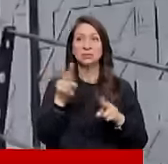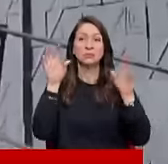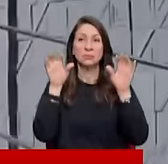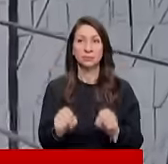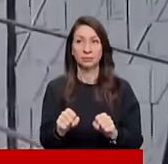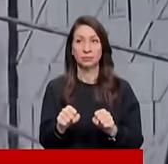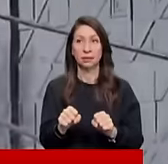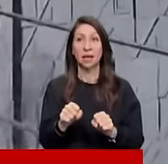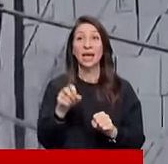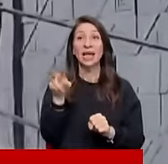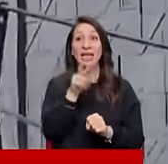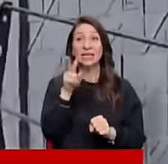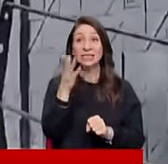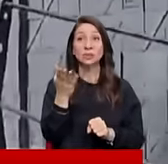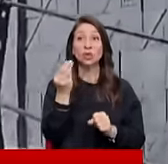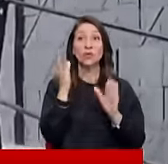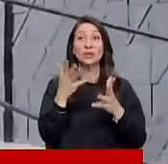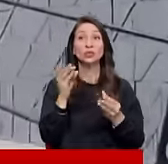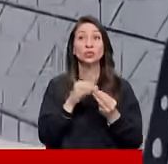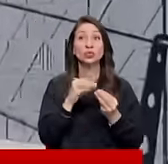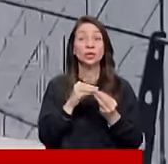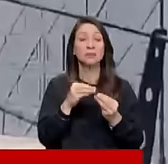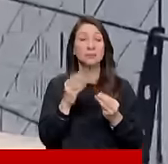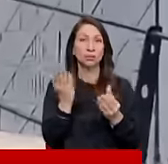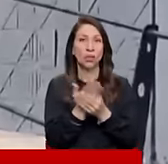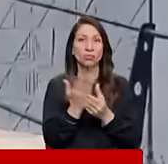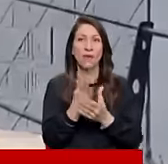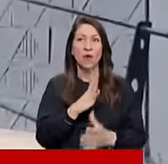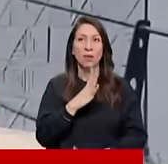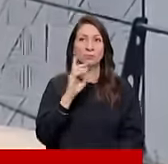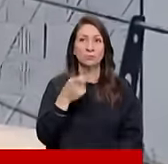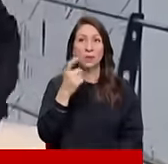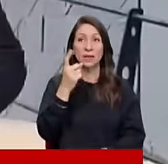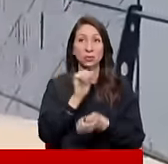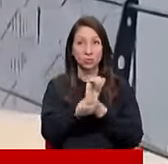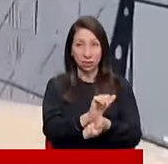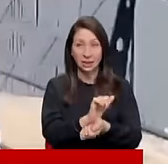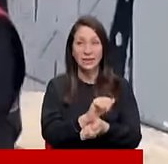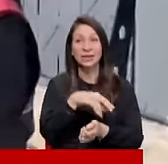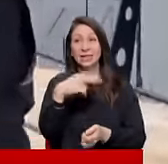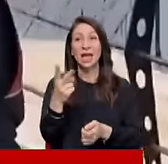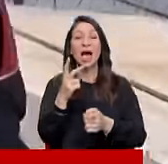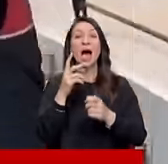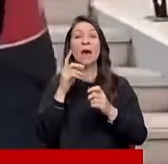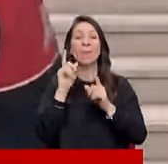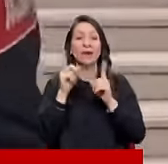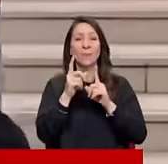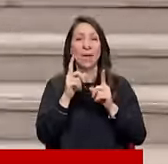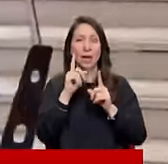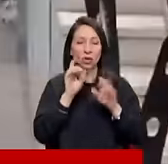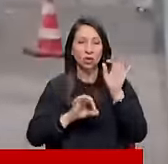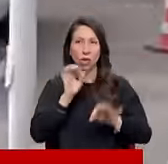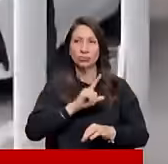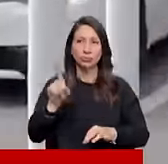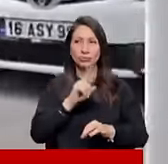de yakaladı. Her ikisinin de çok sayıda suçtan kaydı olduğu ortaya çıktı. Biri tutuklandı, diğeri adli kontrolle serbest